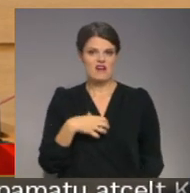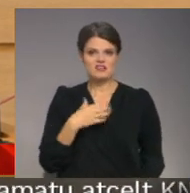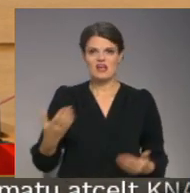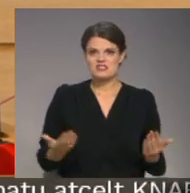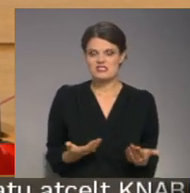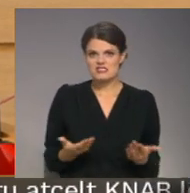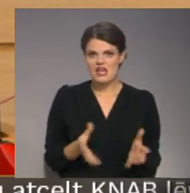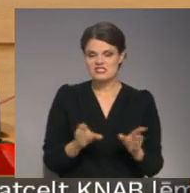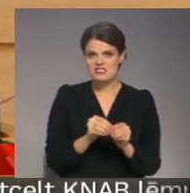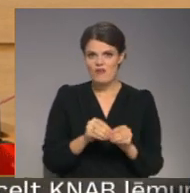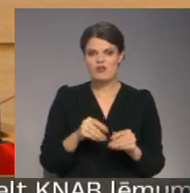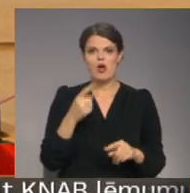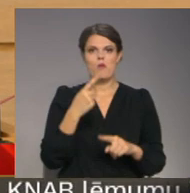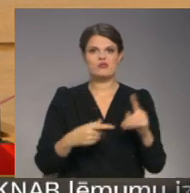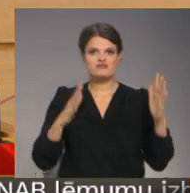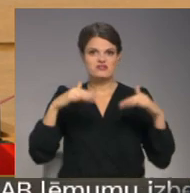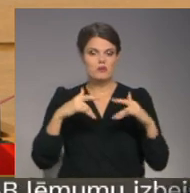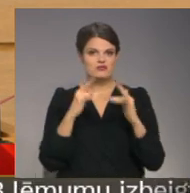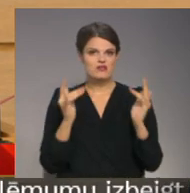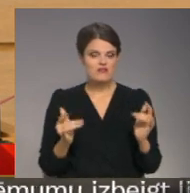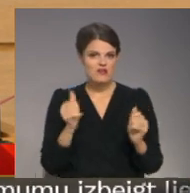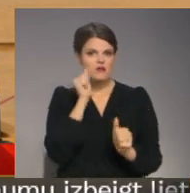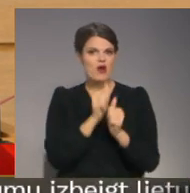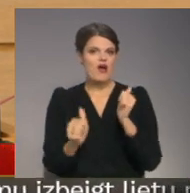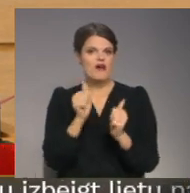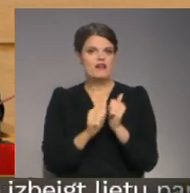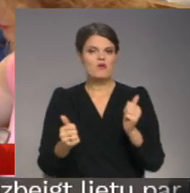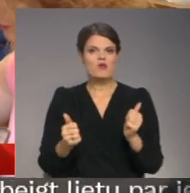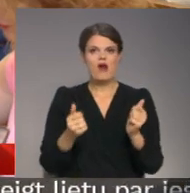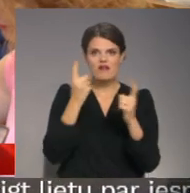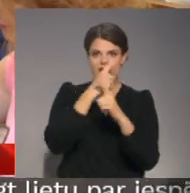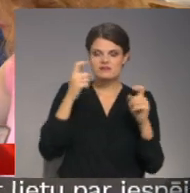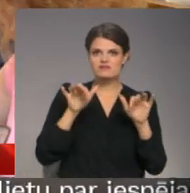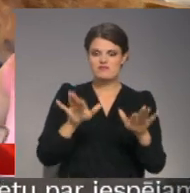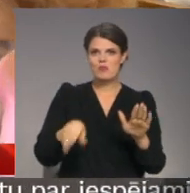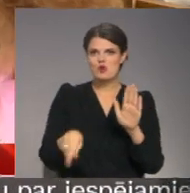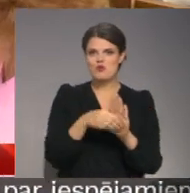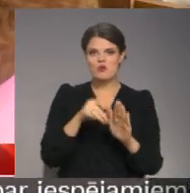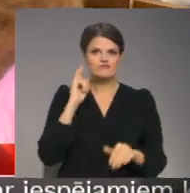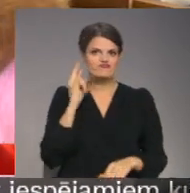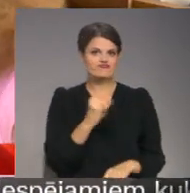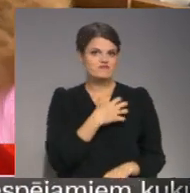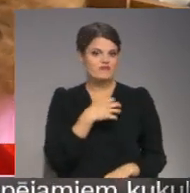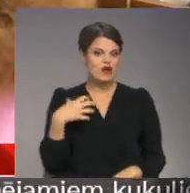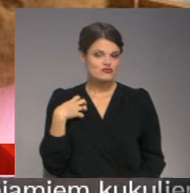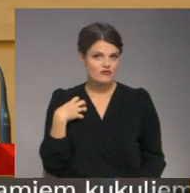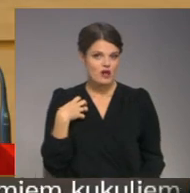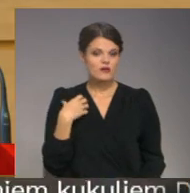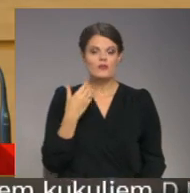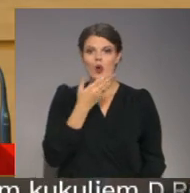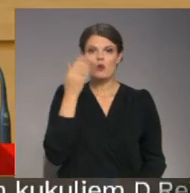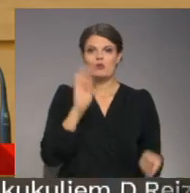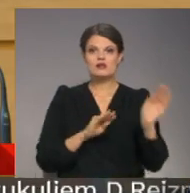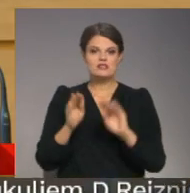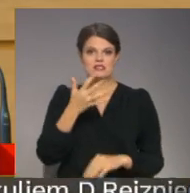pussabrukušiem tiltiem, regulāriem ziņu sižetiem par kārtējiem korupcijas skandāliem pašvaldībā. Nosiltināt 500